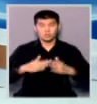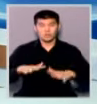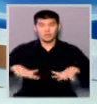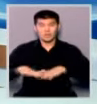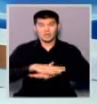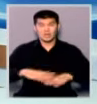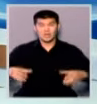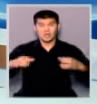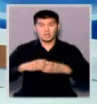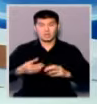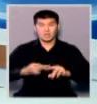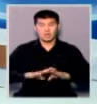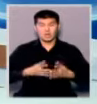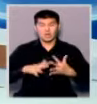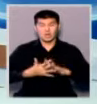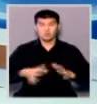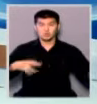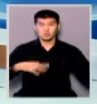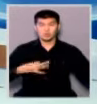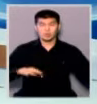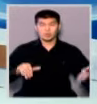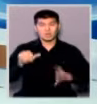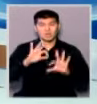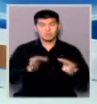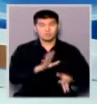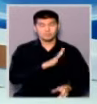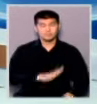халықтық ансамблі мен аталған аудан домбырашылары өнер көрсетті.